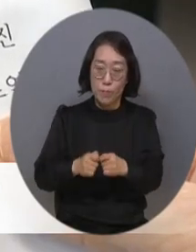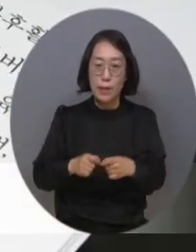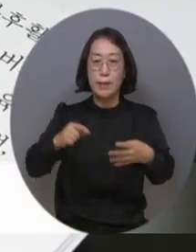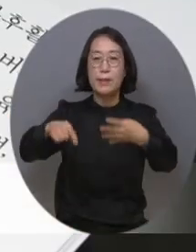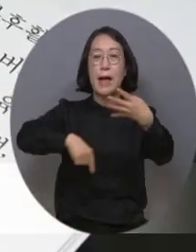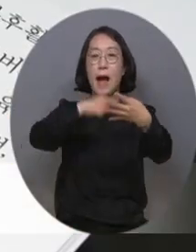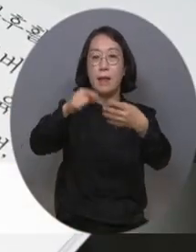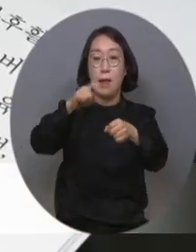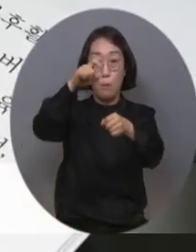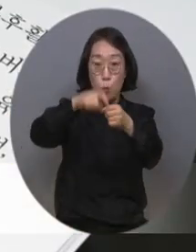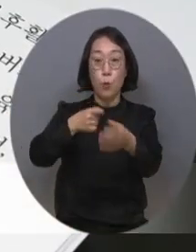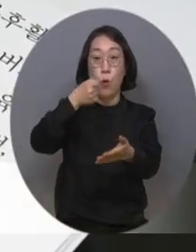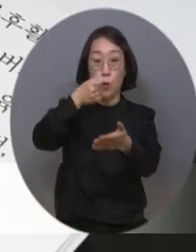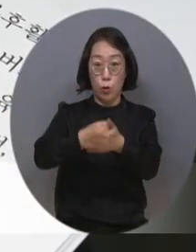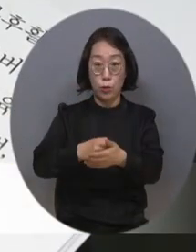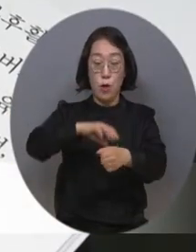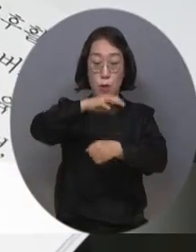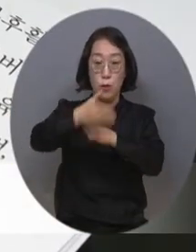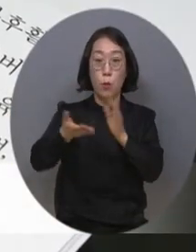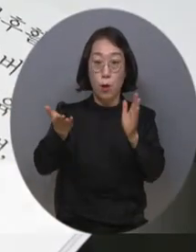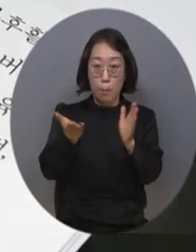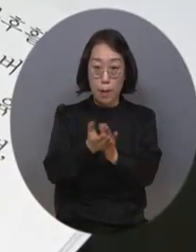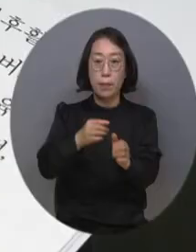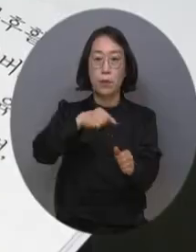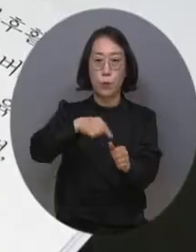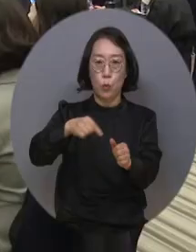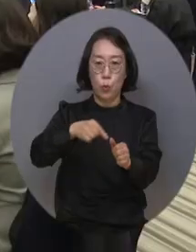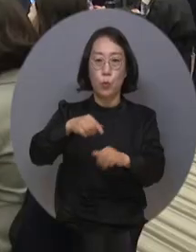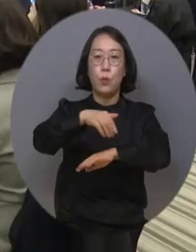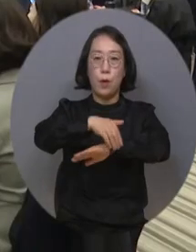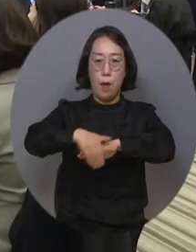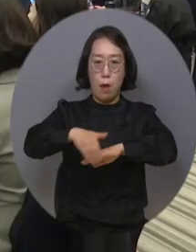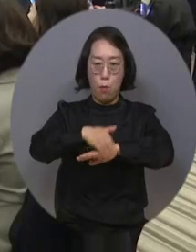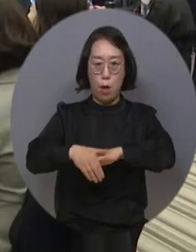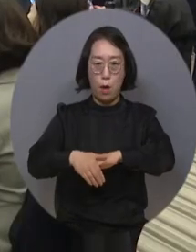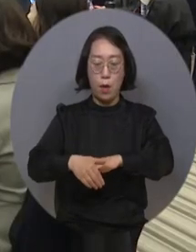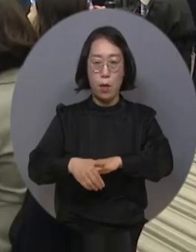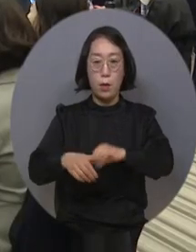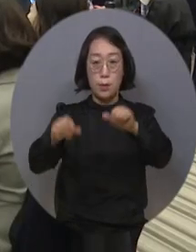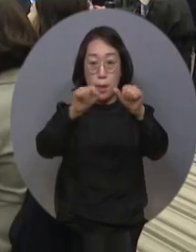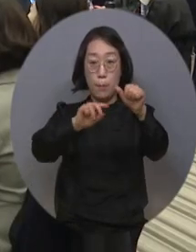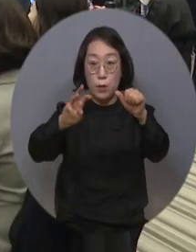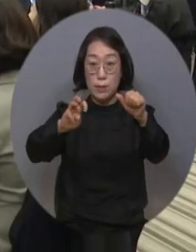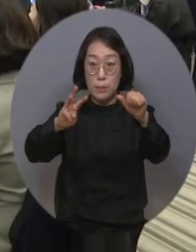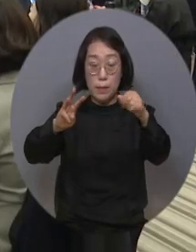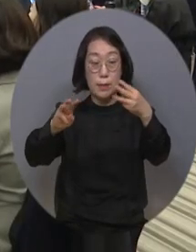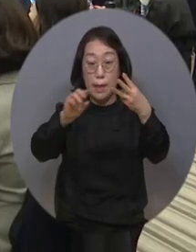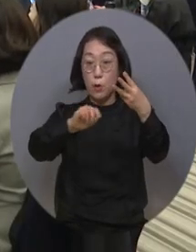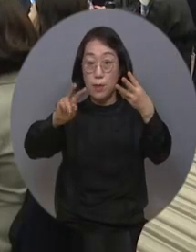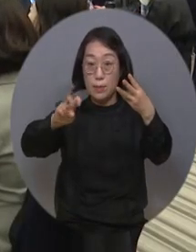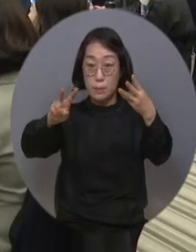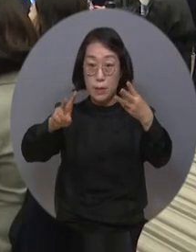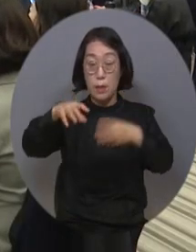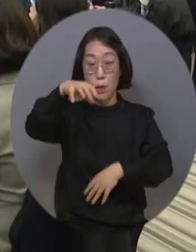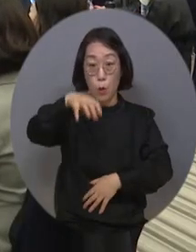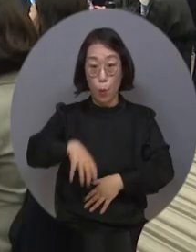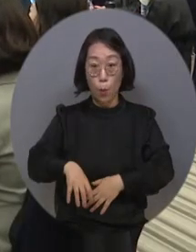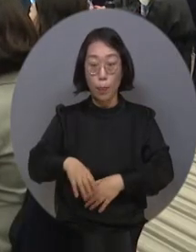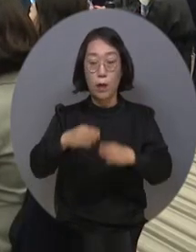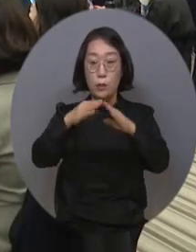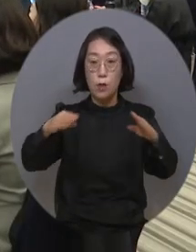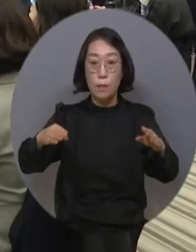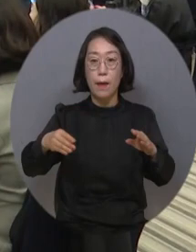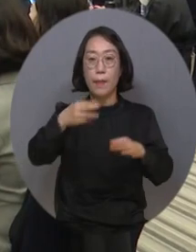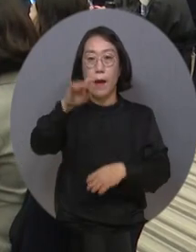과제로 설정하고 글로벌 인재양성을 목표로 나섰습니다 지난 22일에는 보성 다빈치 콘도에서 전남